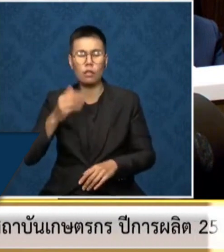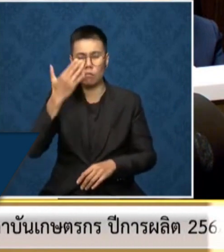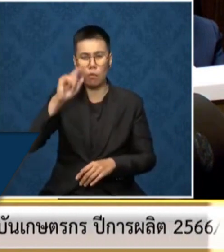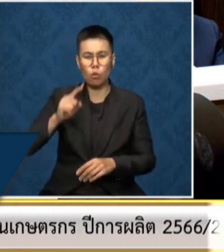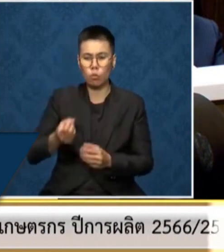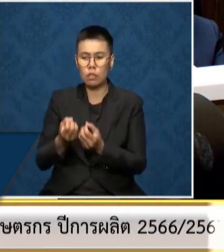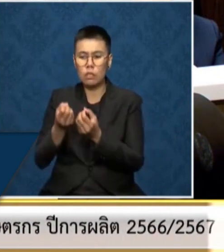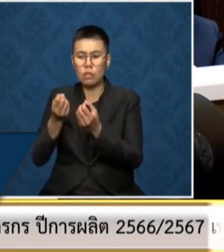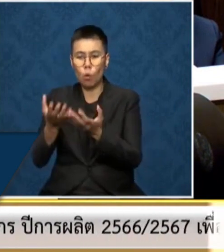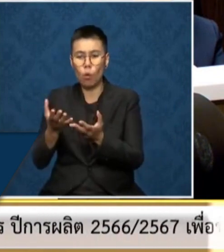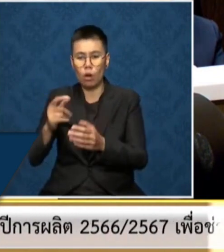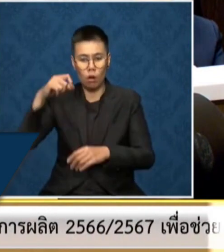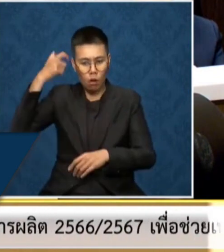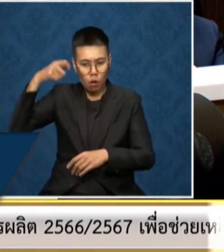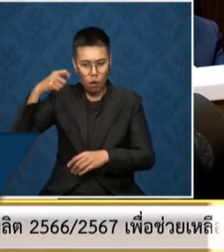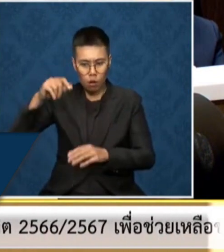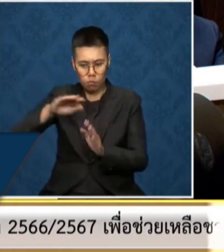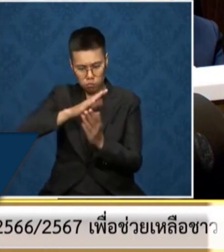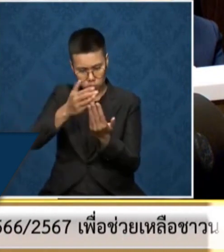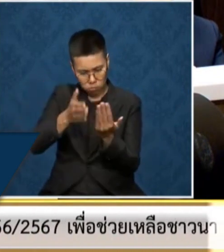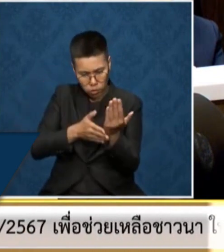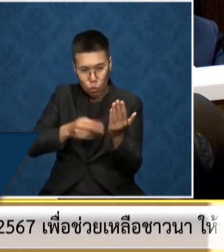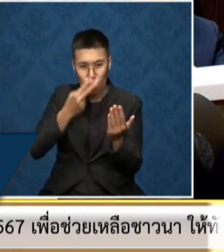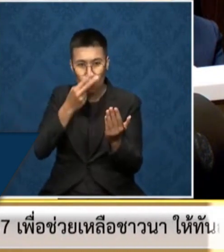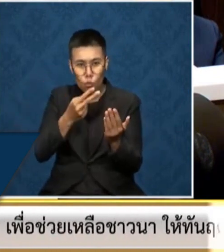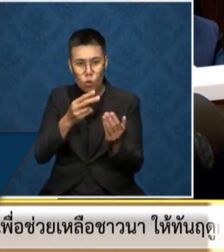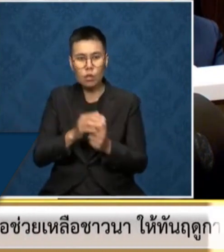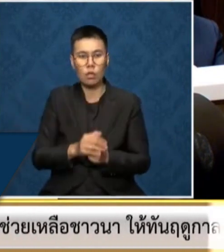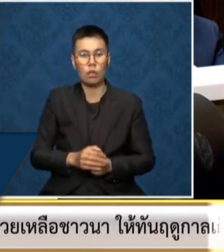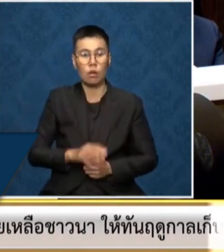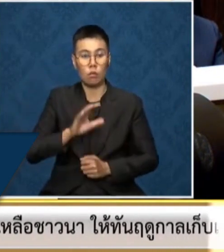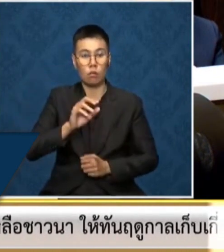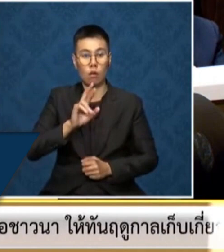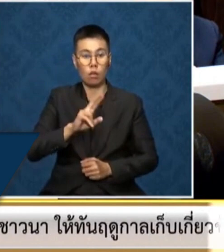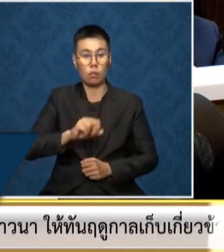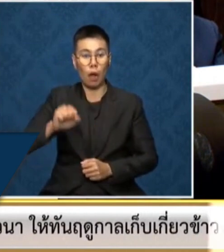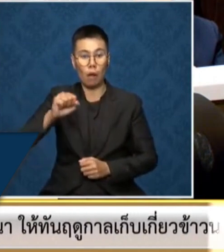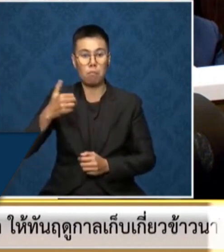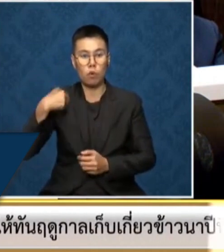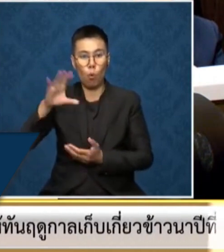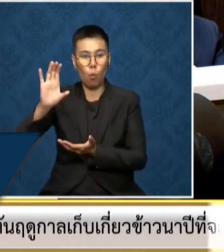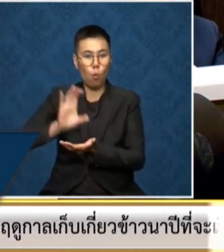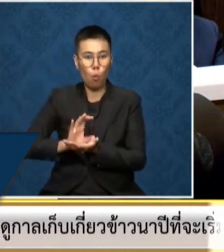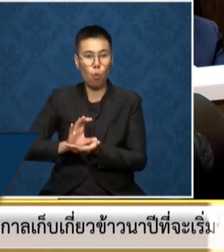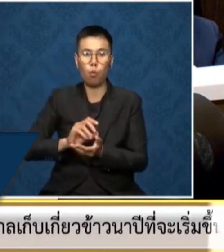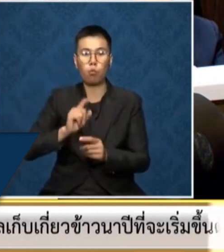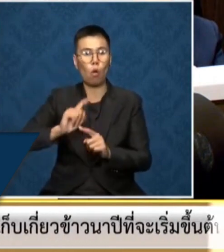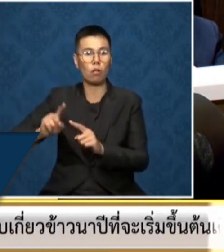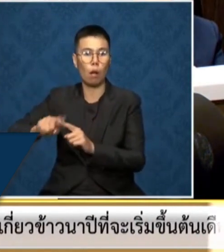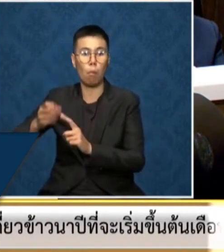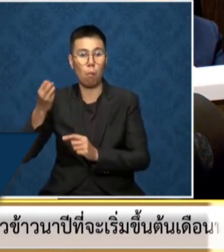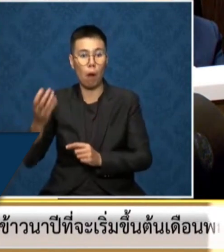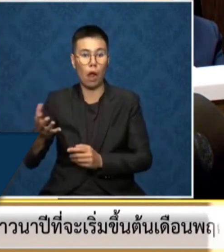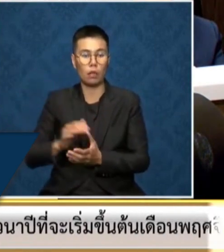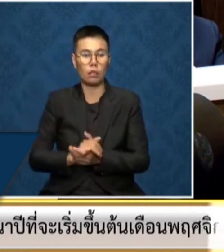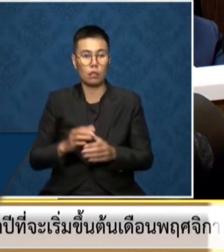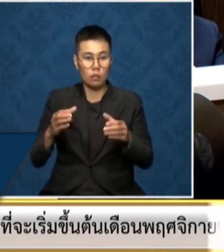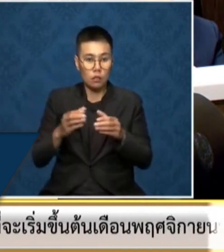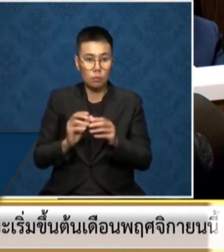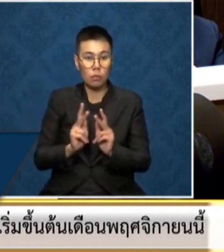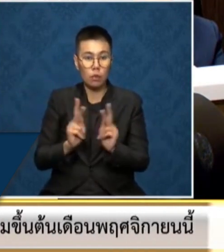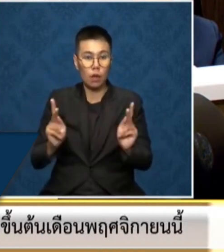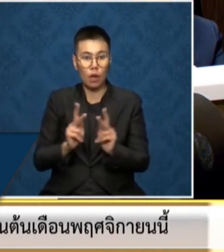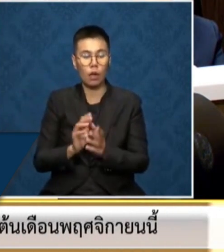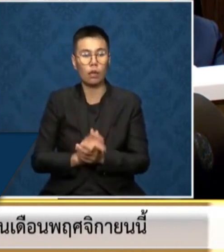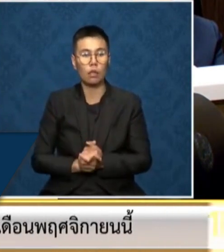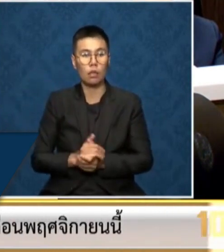นั้นหรือเพระเหตุใด หรอทำไมสภาหแห่งนี้ตั้งใช้ก็ระมาณกระเยอะแยะมากมายถึงจะตั้งขณะกรธิการ วิส